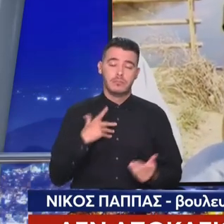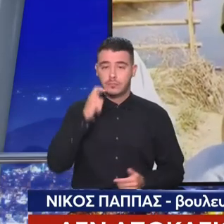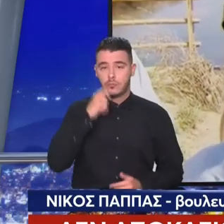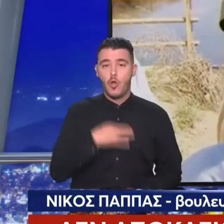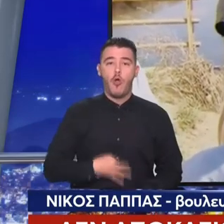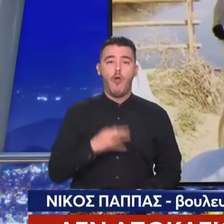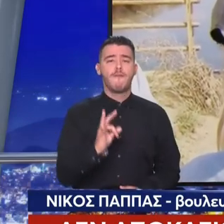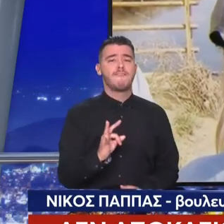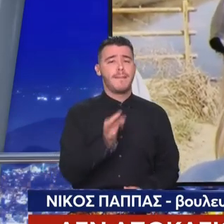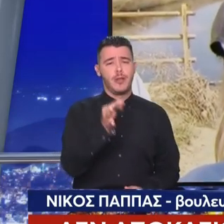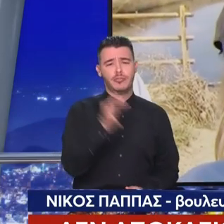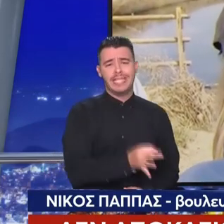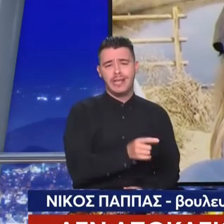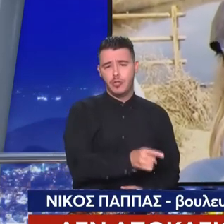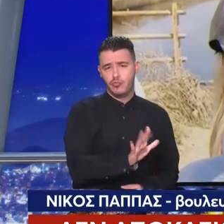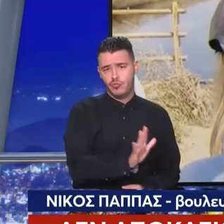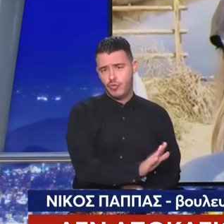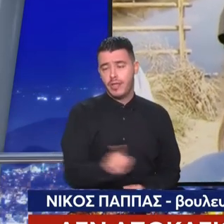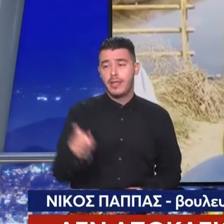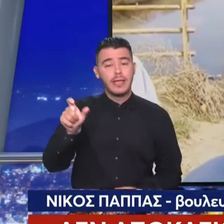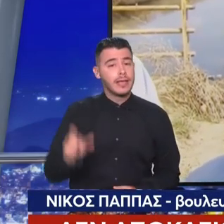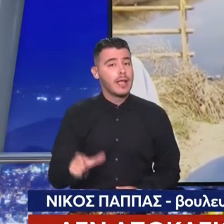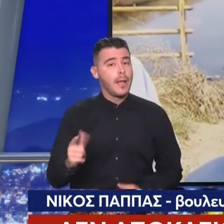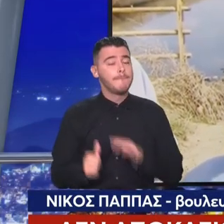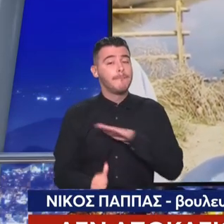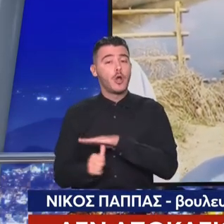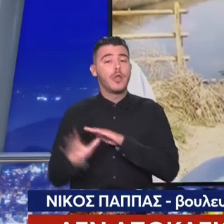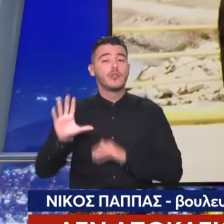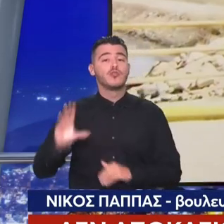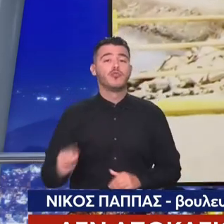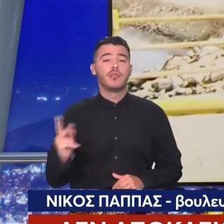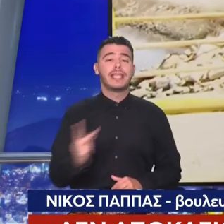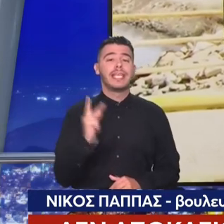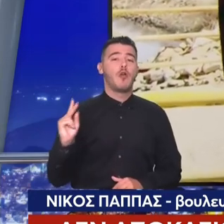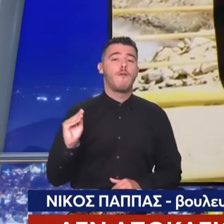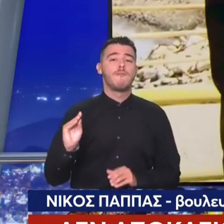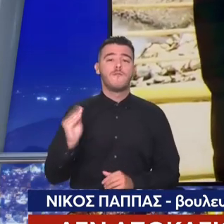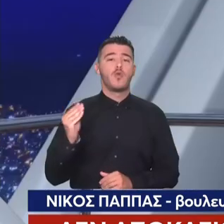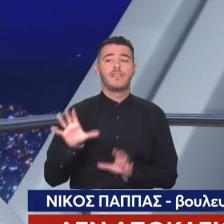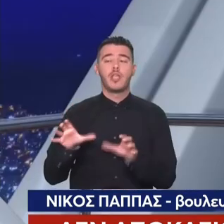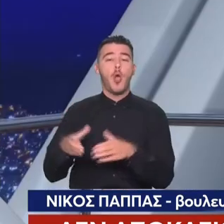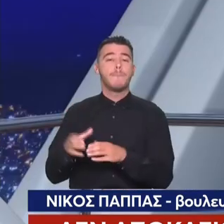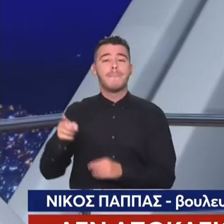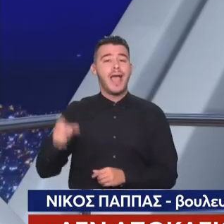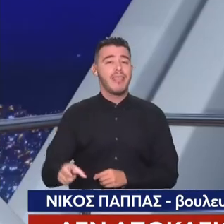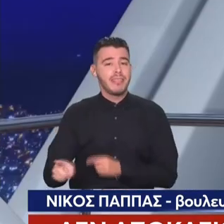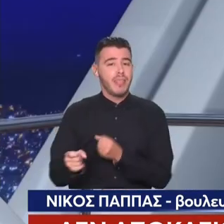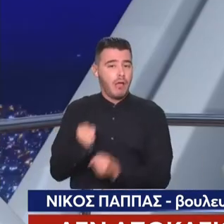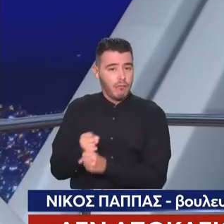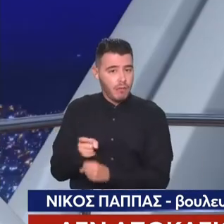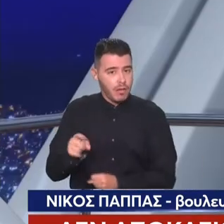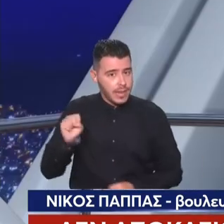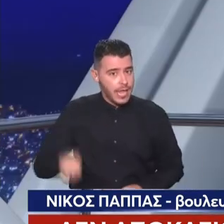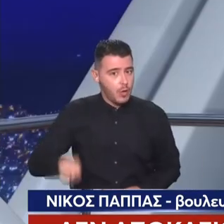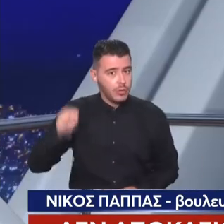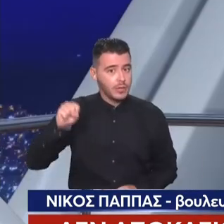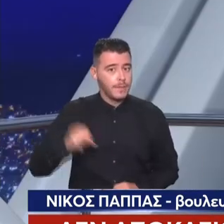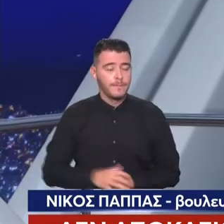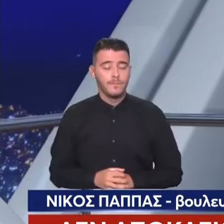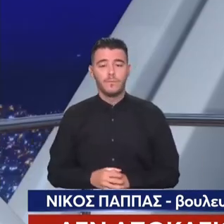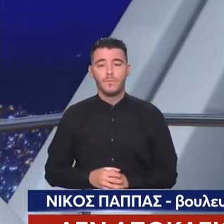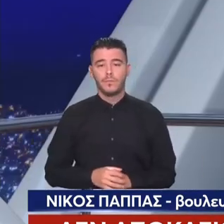θα συμβεί, γιατί είδα και κάποια υποβολημία έτσι, δημοσιεύματα, τα οποία προσπάθησαν αυτή την πολιτική συμφωνία να την καδράρουν σε ένα